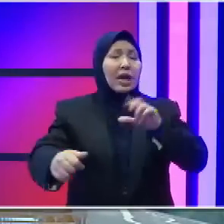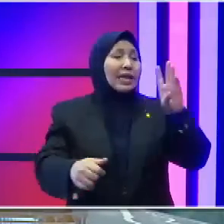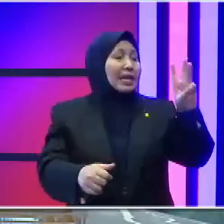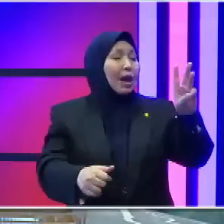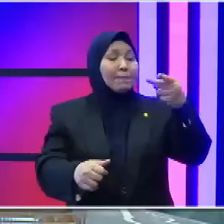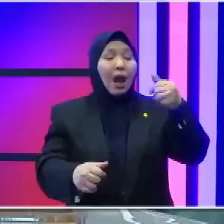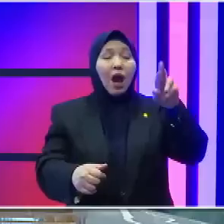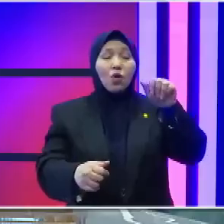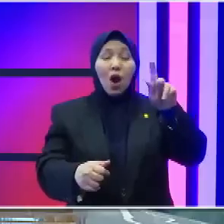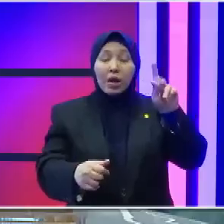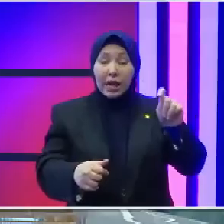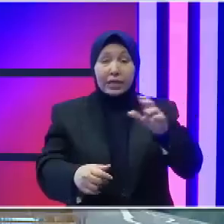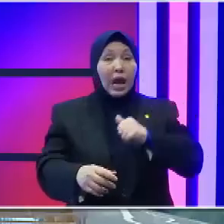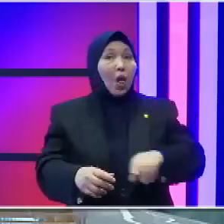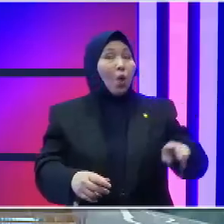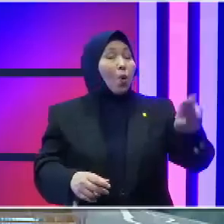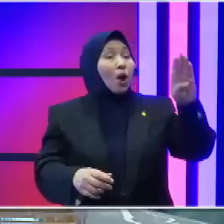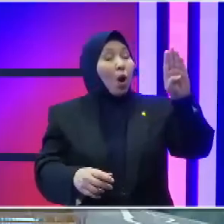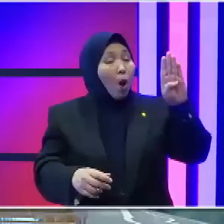harakat. Kalau qaf, qaf lah.